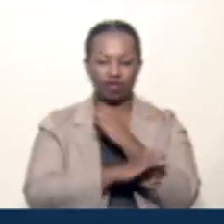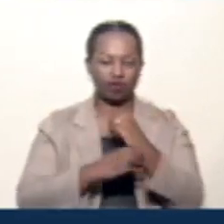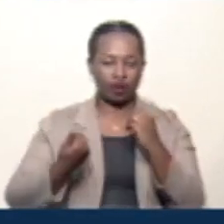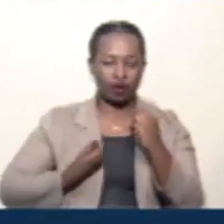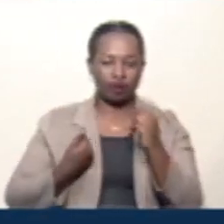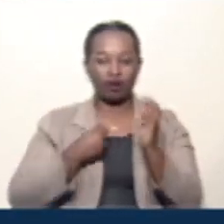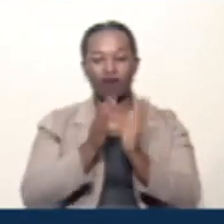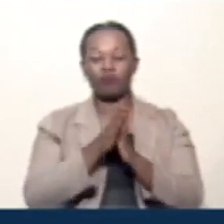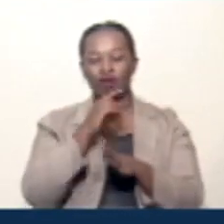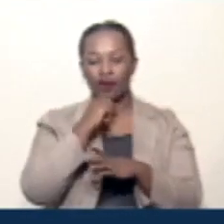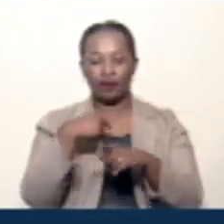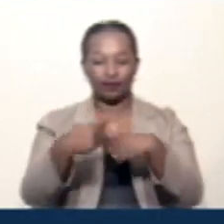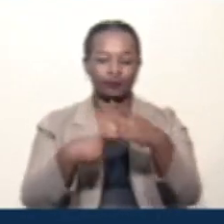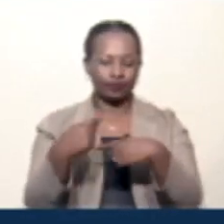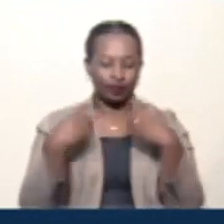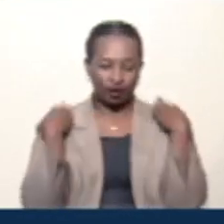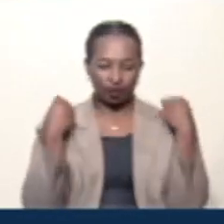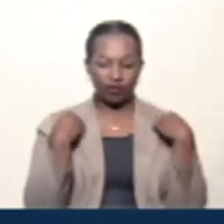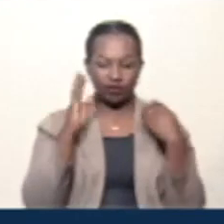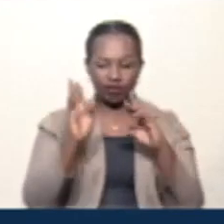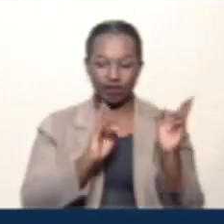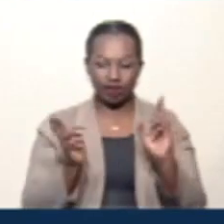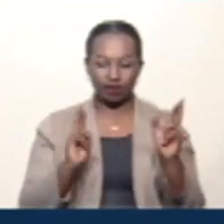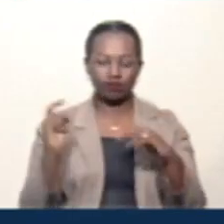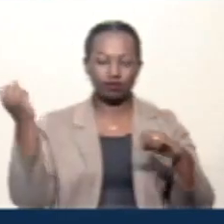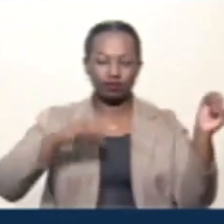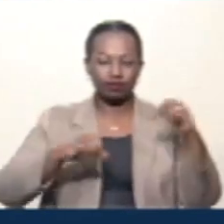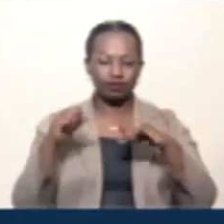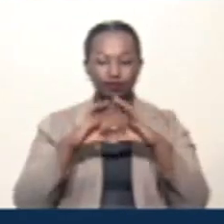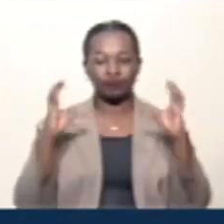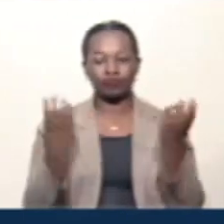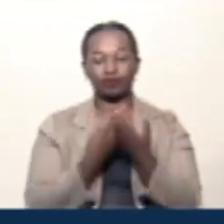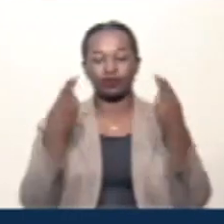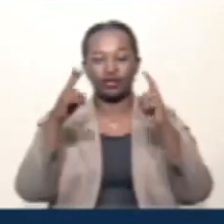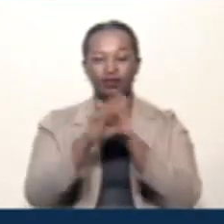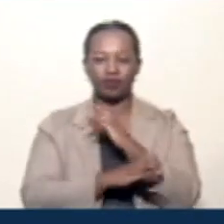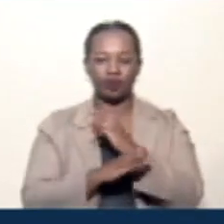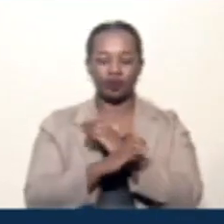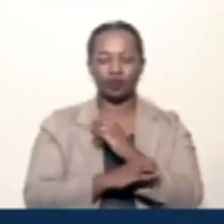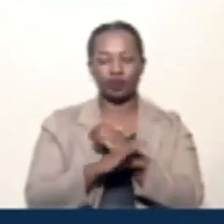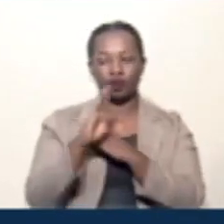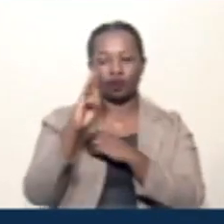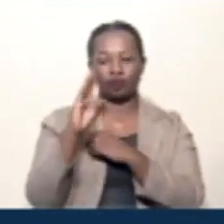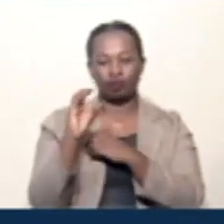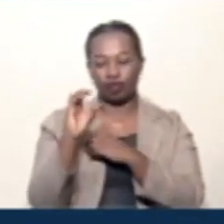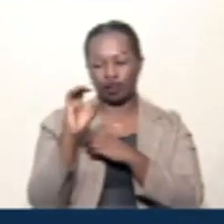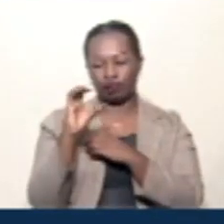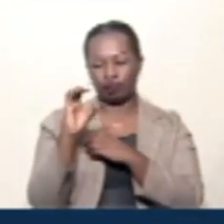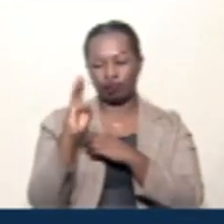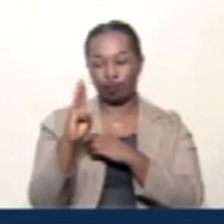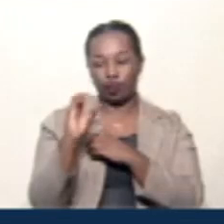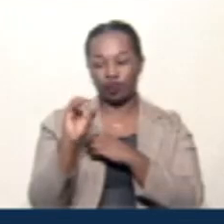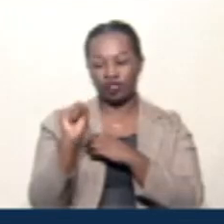ndetse n'abahungu ikomeje imyitozo yitegura championnat y'isi izabera mu gihugu cya Bosnia Herzegovina kuva ku itariki ya mbere